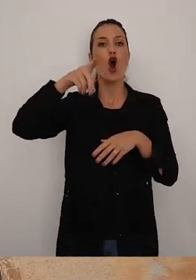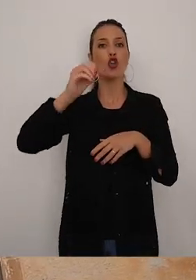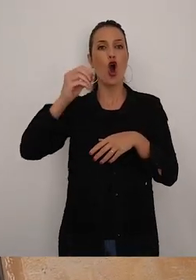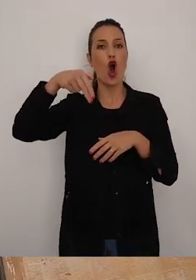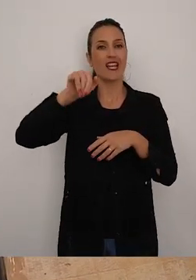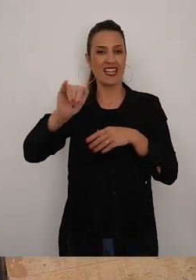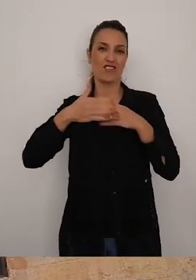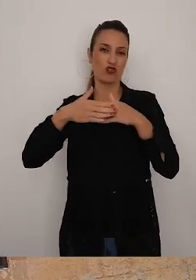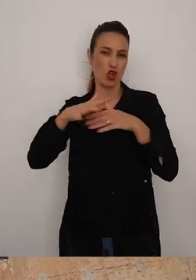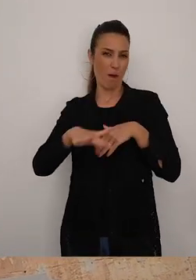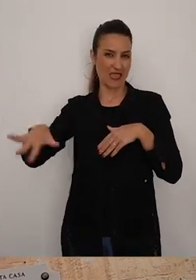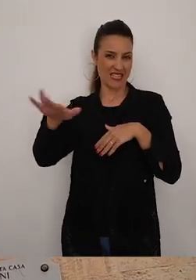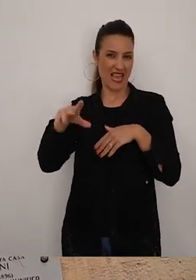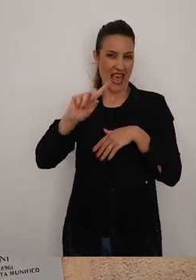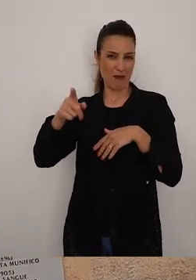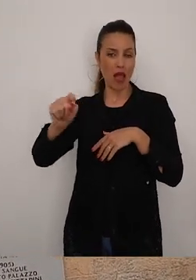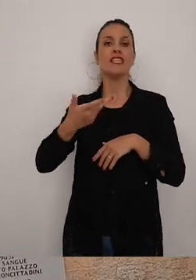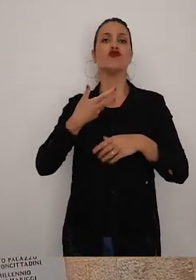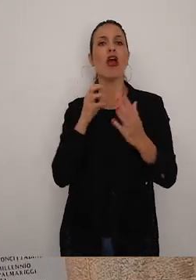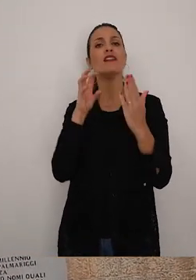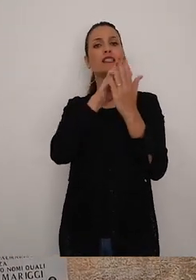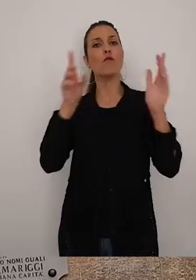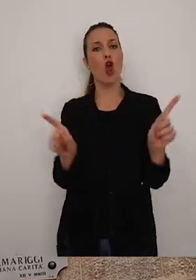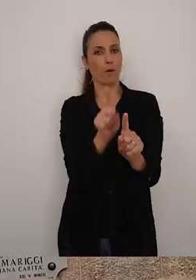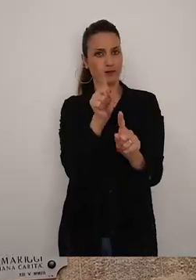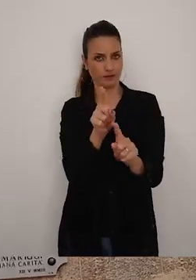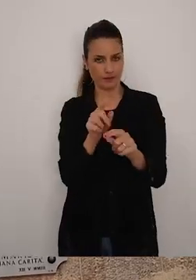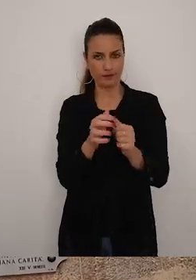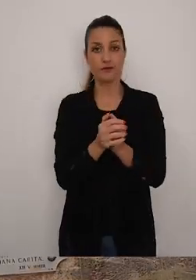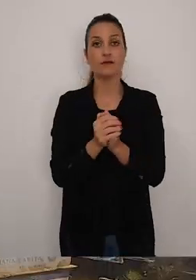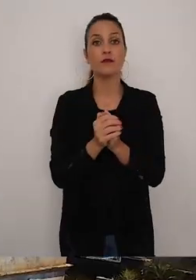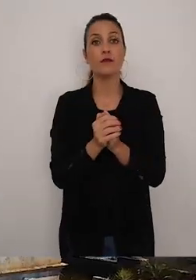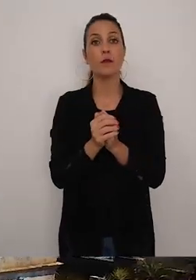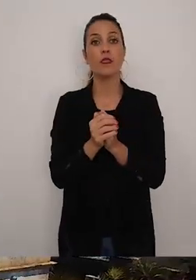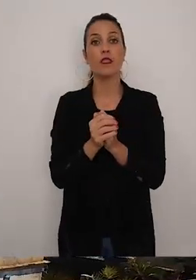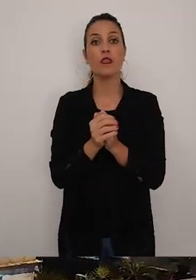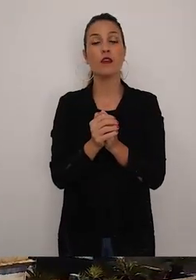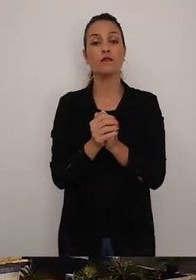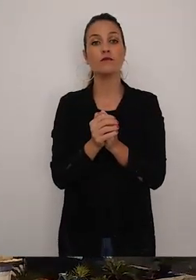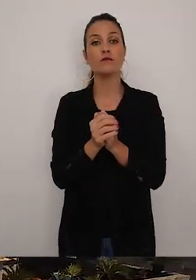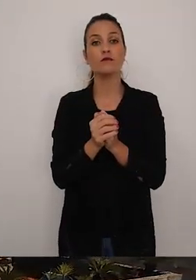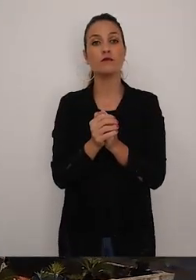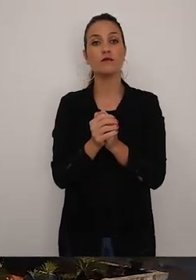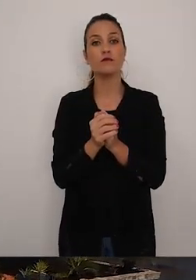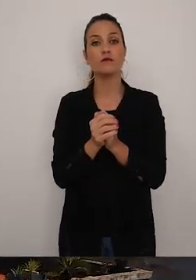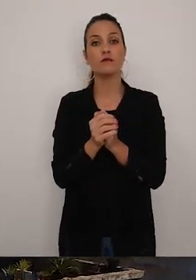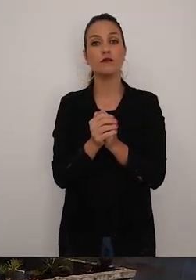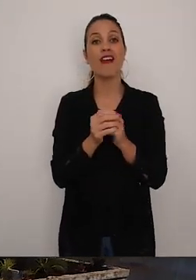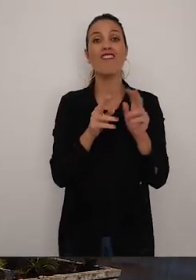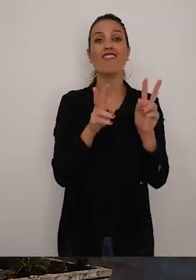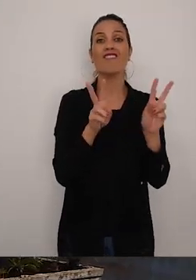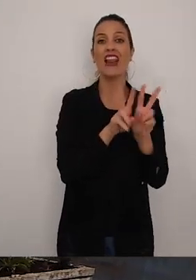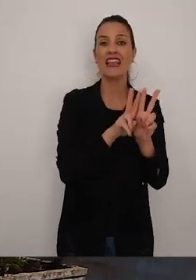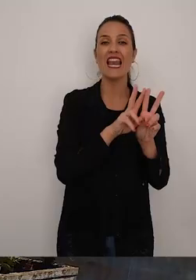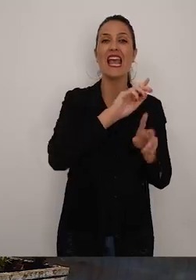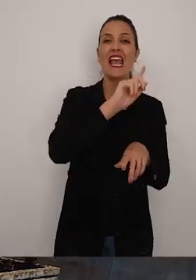poche decine di metri da Piazza Garibaldi. Le strutture rappresentano parte del patrimonio donato ai concittadini di Palmariggi